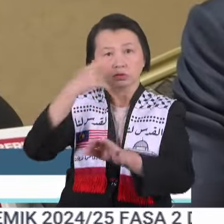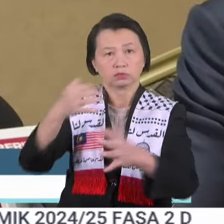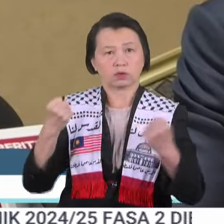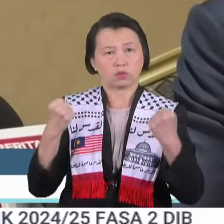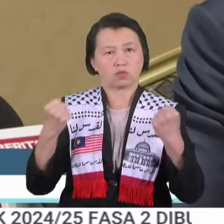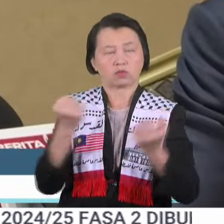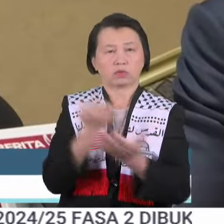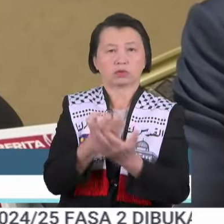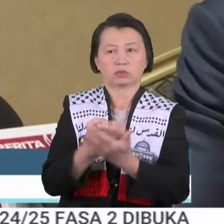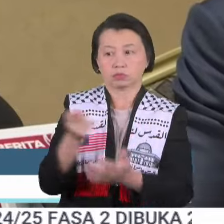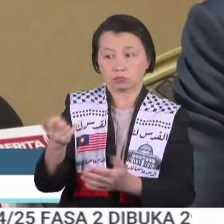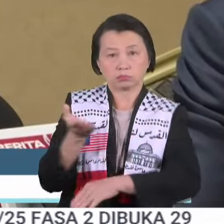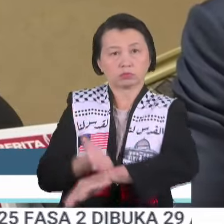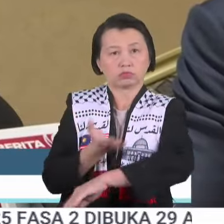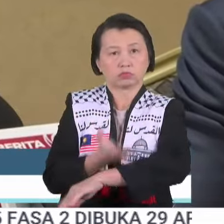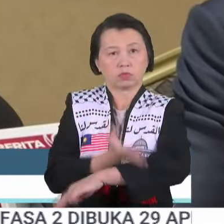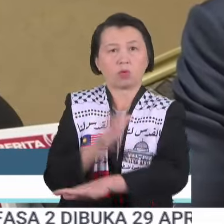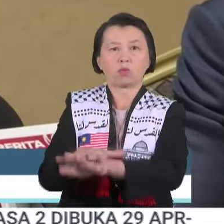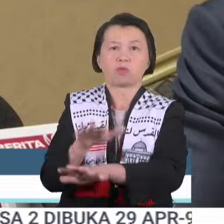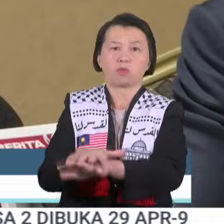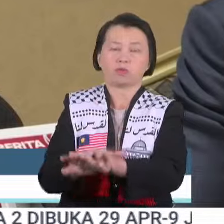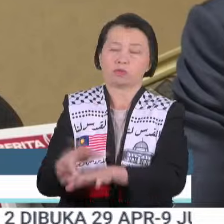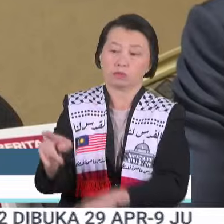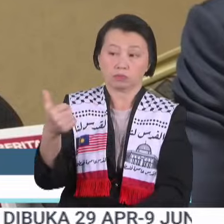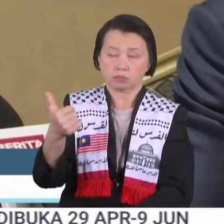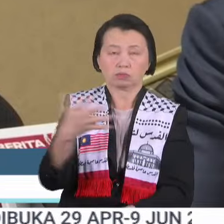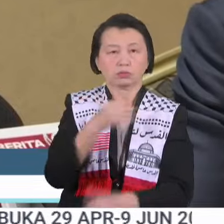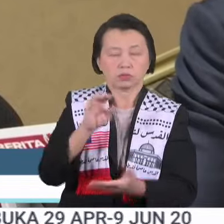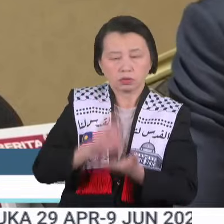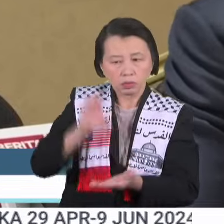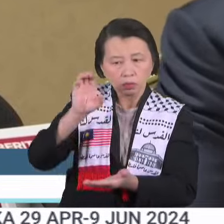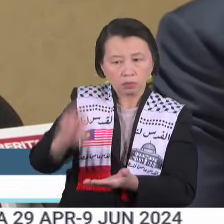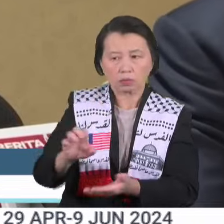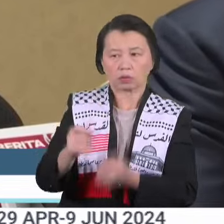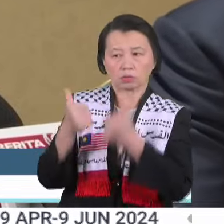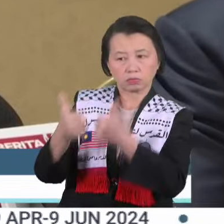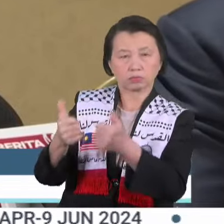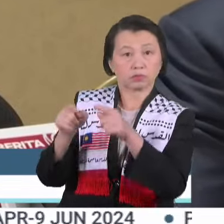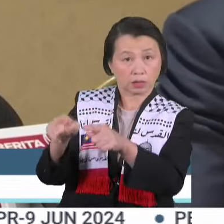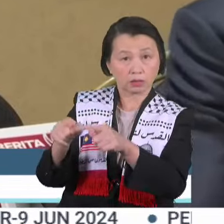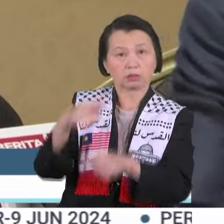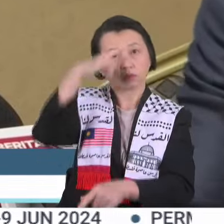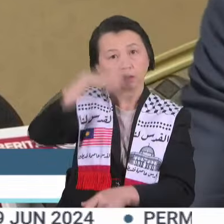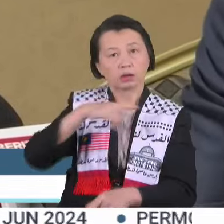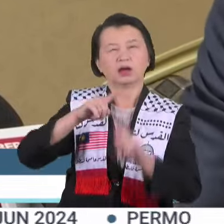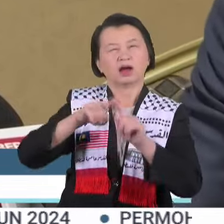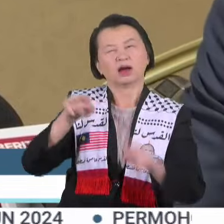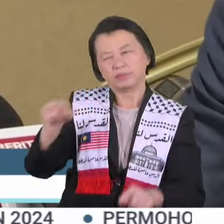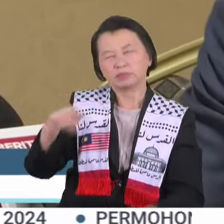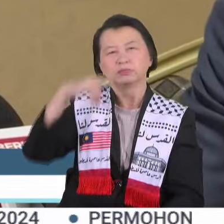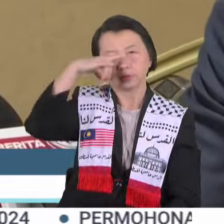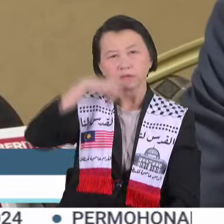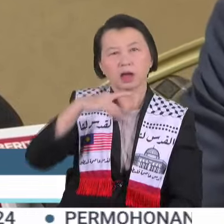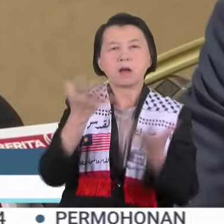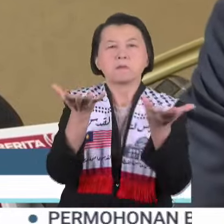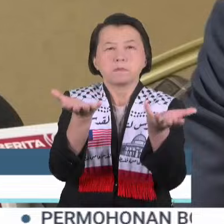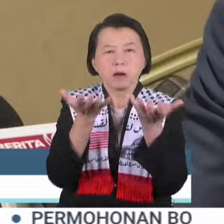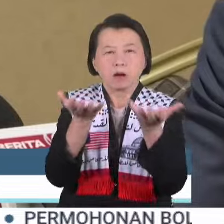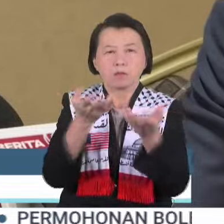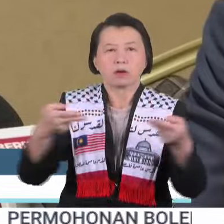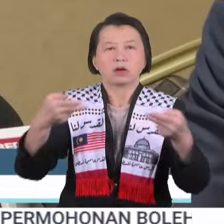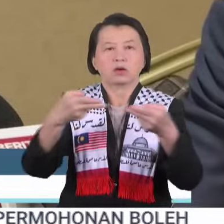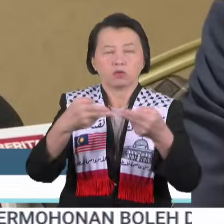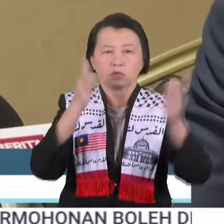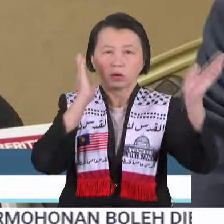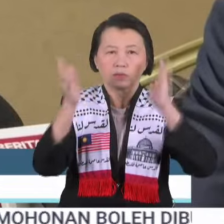kekuatan ekonomi yang berkembang pesat dan pelaburan yang menarik. Tetapi mereka ingin supaya hubungan